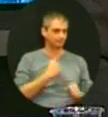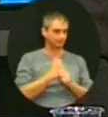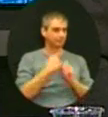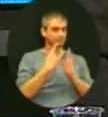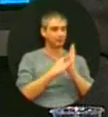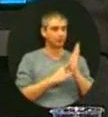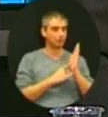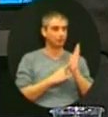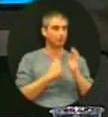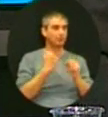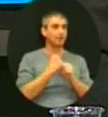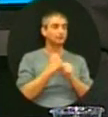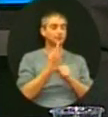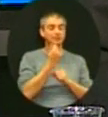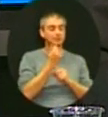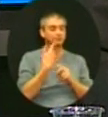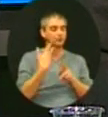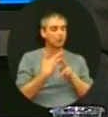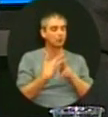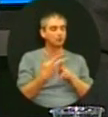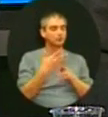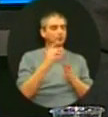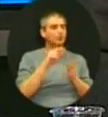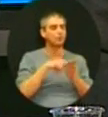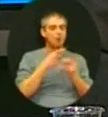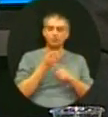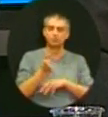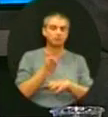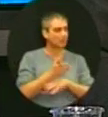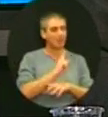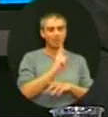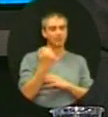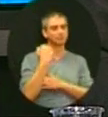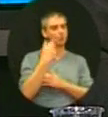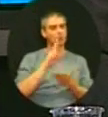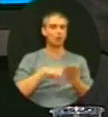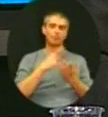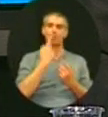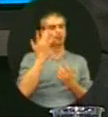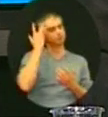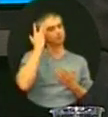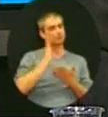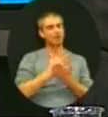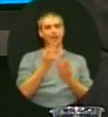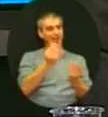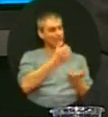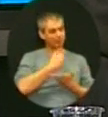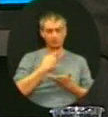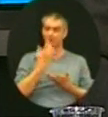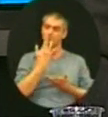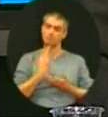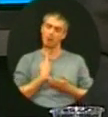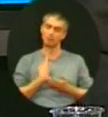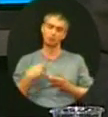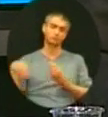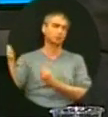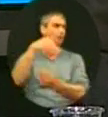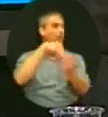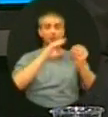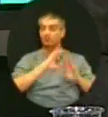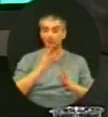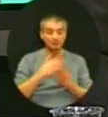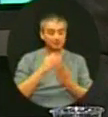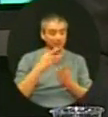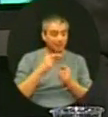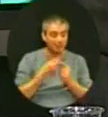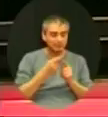חקיקה שתגרום לכך שהכספים יהיו יהודיים וצבועים, ולא יהיה יותר סמכות לקופות החולים להחליט מה לעשות בכסף, אלא זה יהיה משהו צבוע וברור